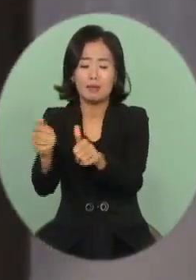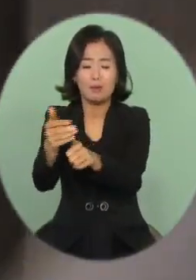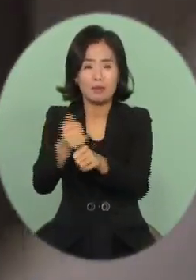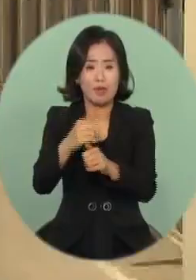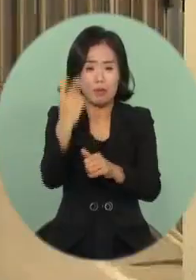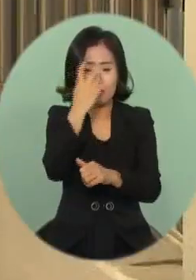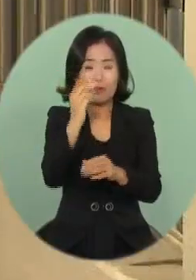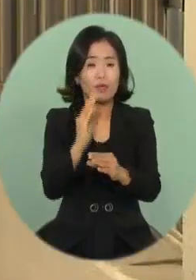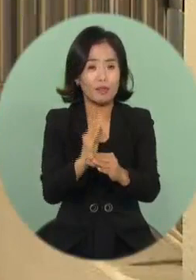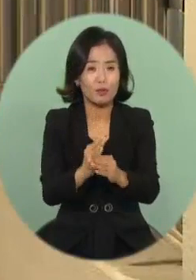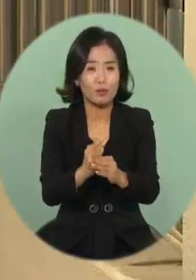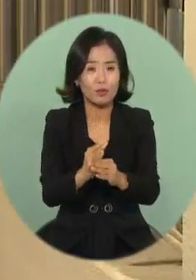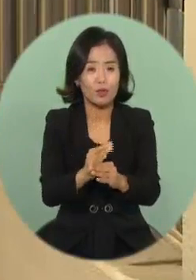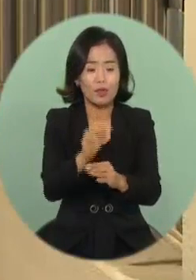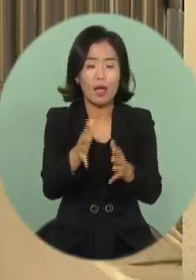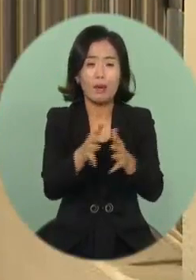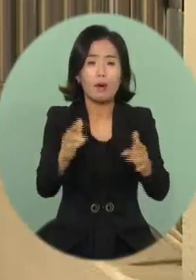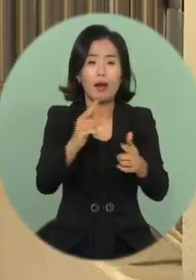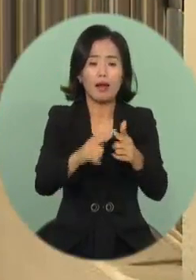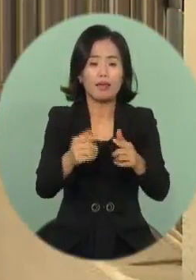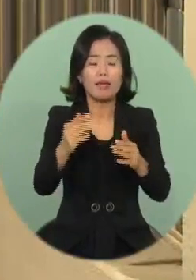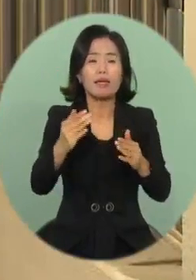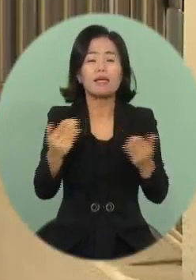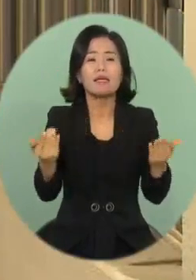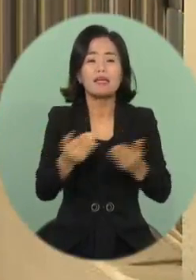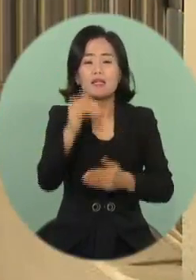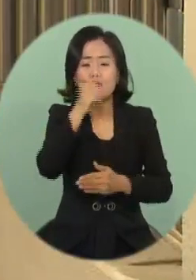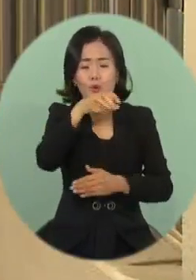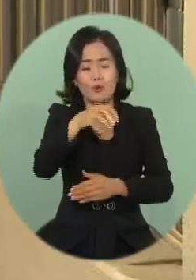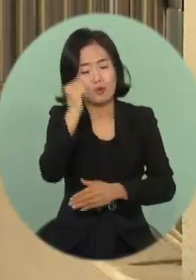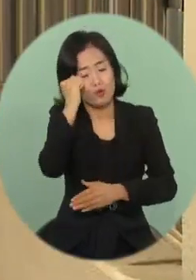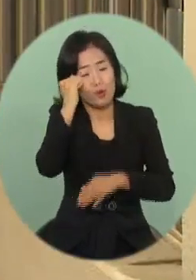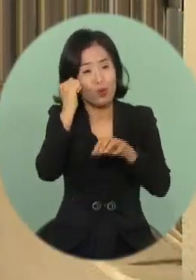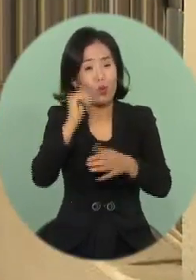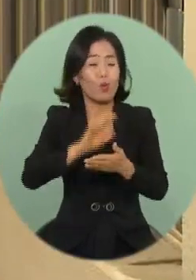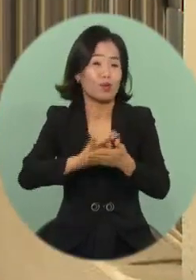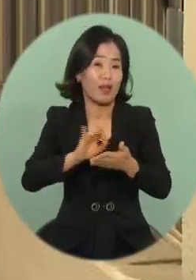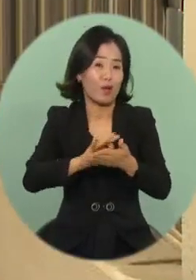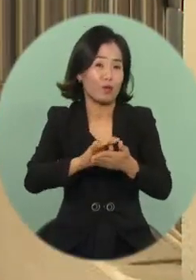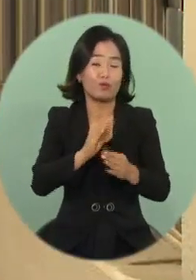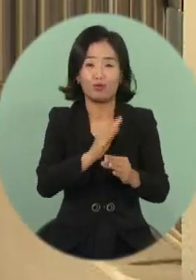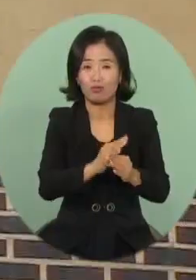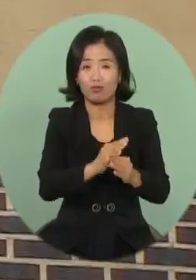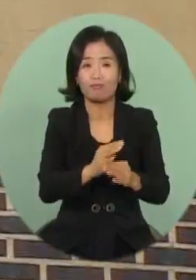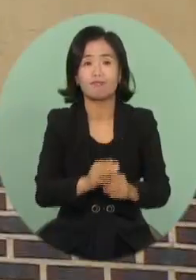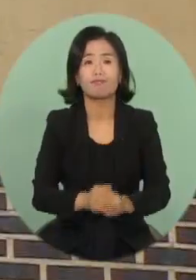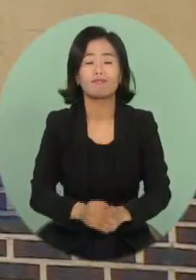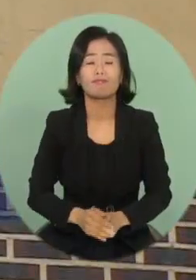있습니다. 이 아파트는 목포의 한 직업 속에서 숙소로 사용돼 왔었던 것으로 알려졌습니다.